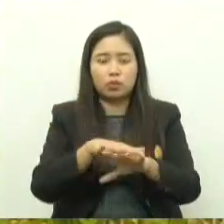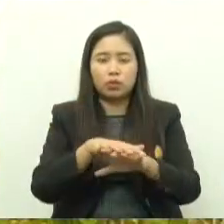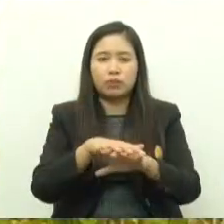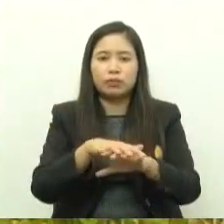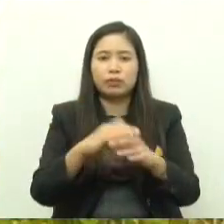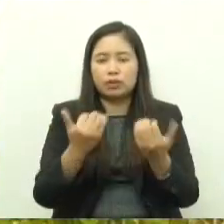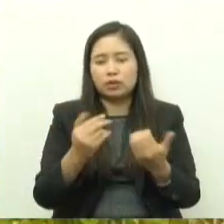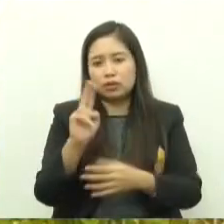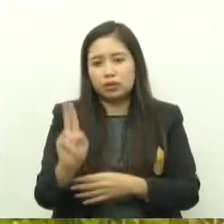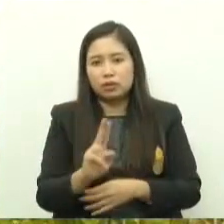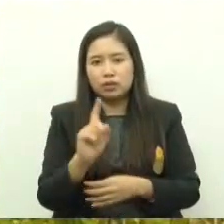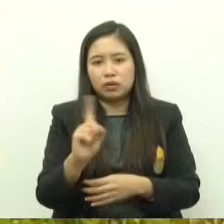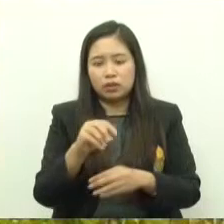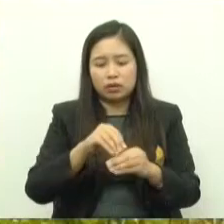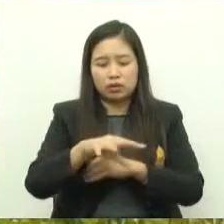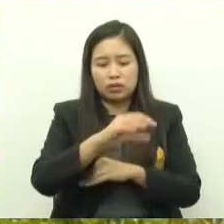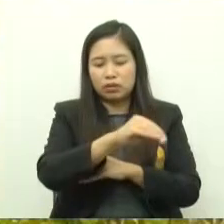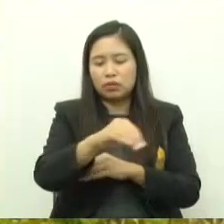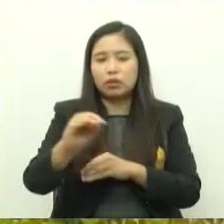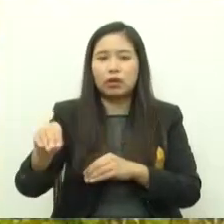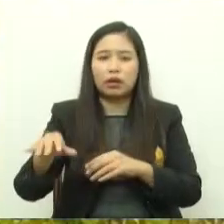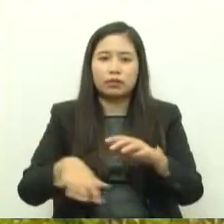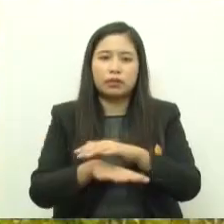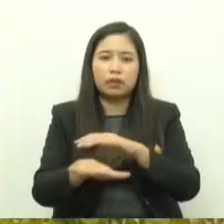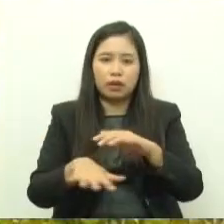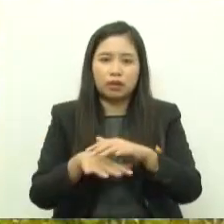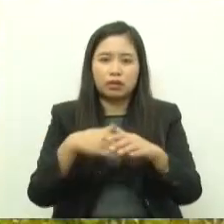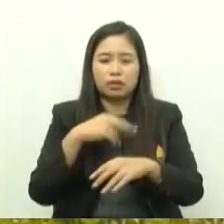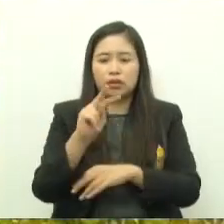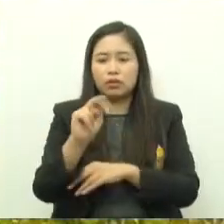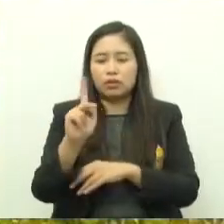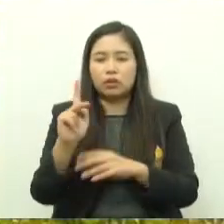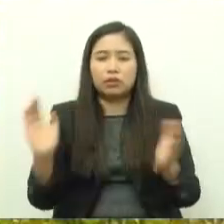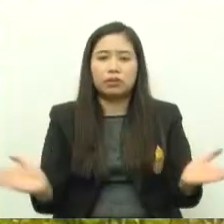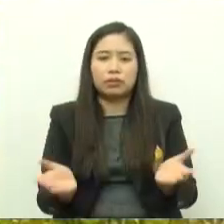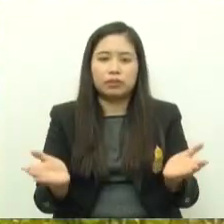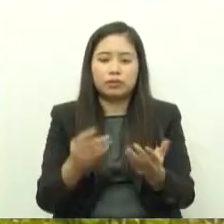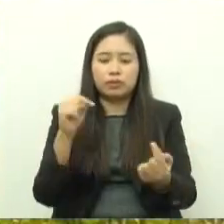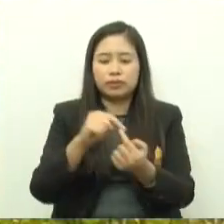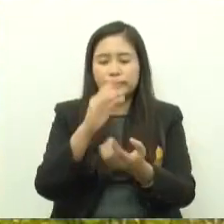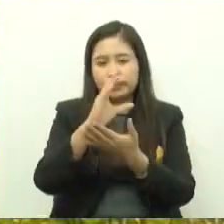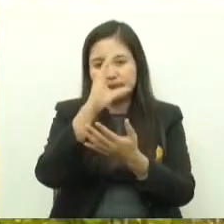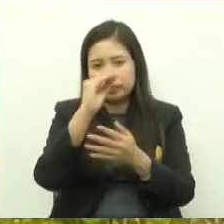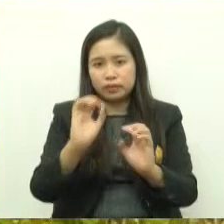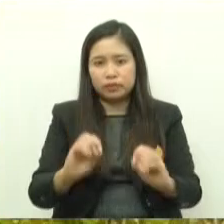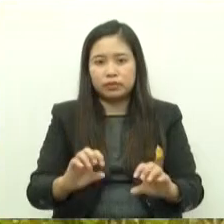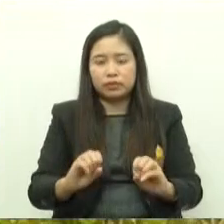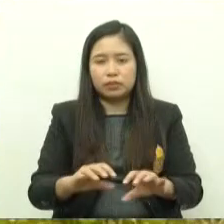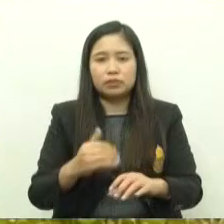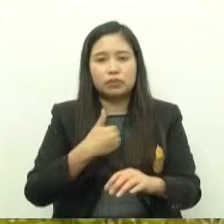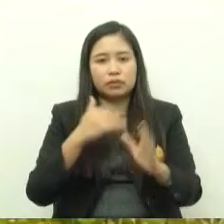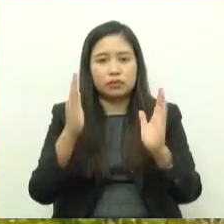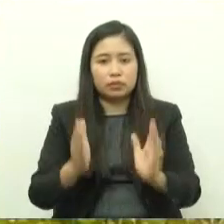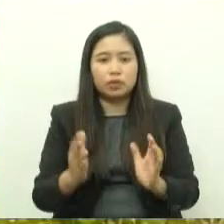ใช้เครือข่ายเป็นฐานแล้วก็ใช้นวัตกรรมในการขับเคลื่อนในการจัดการเรียนการสอนแล้วก็มีการใช้บุคลากร